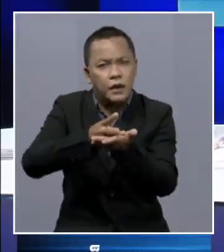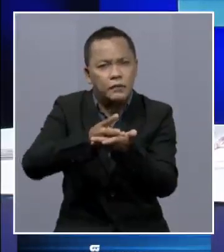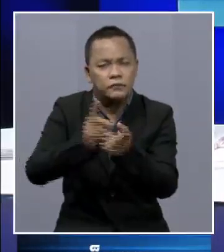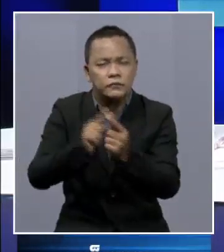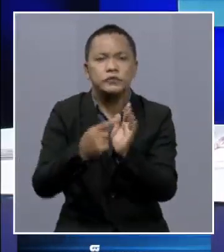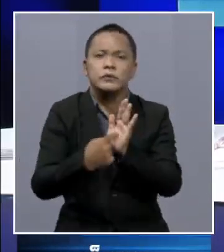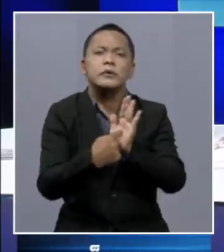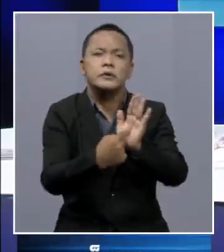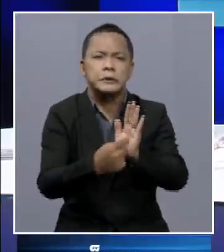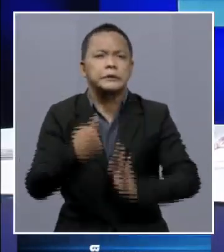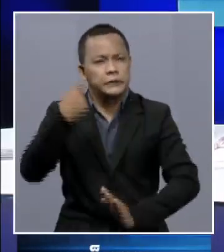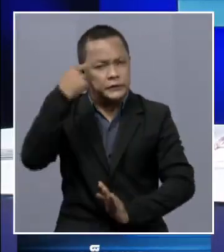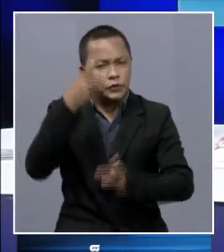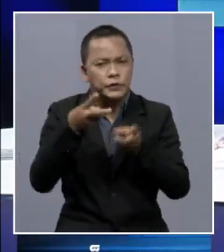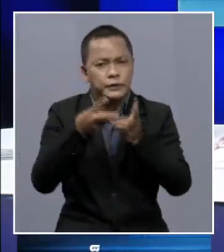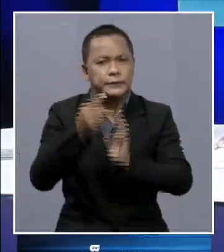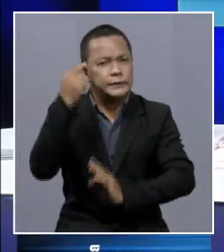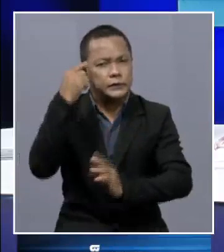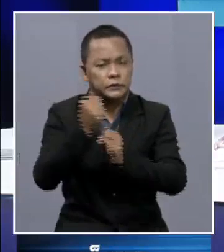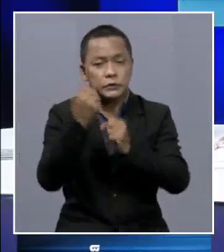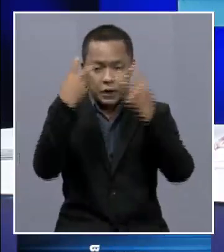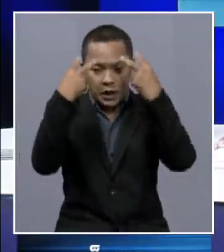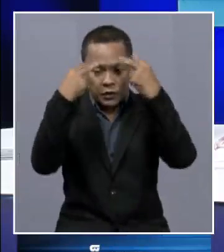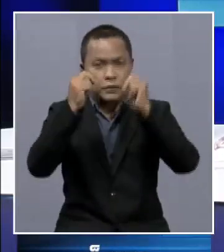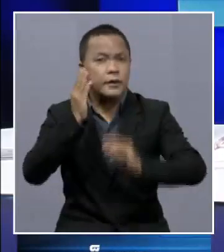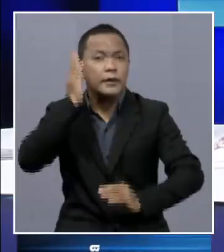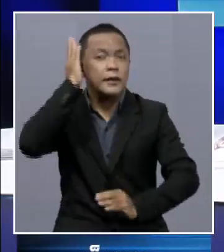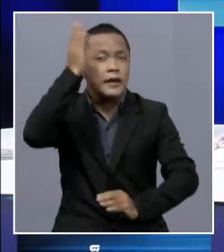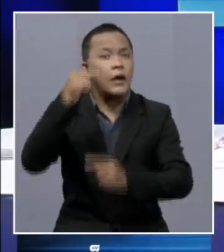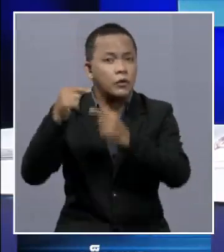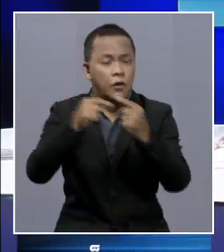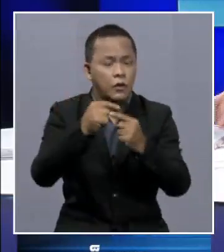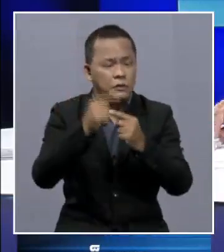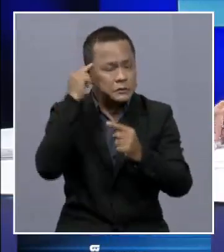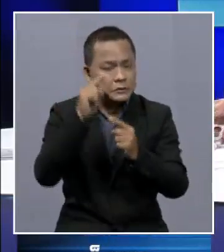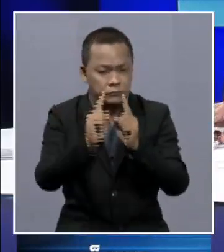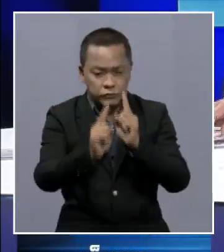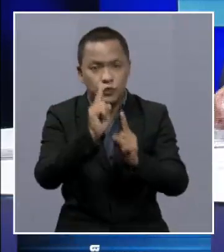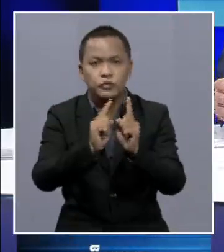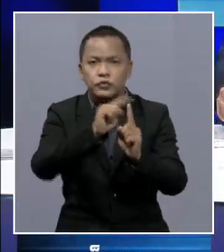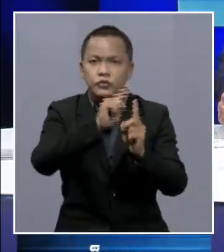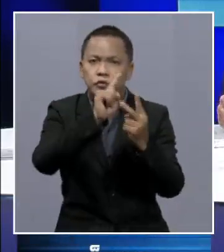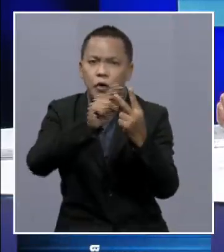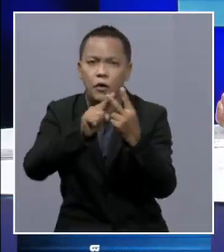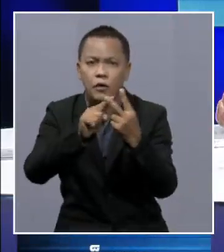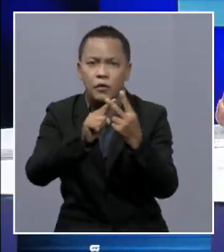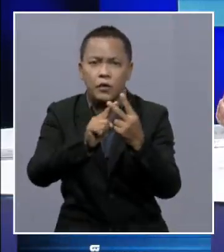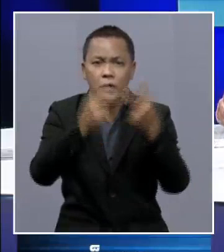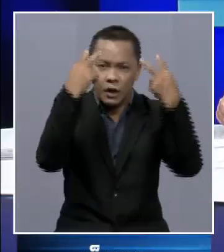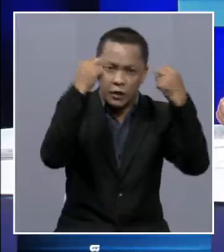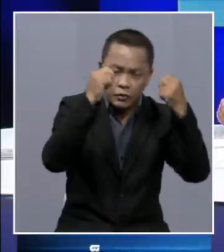มาเสนอความคิดแล้วก็คิดว่าคนที่จะเปายกคลต่ไปตัวเลือกจะชิงดำเก toch 2 คนคนเอง Então